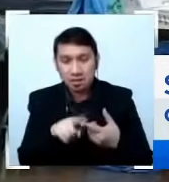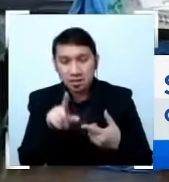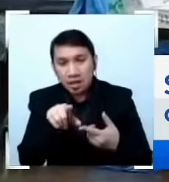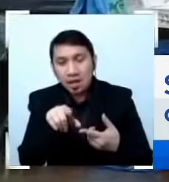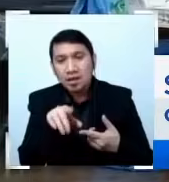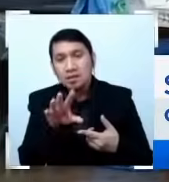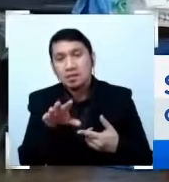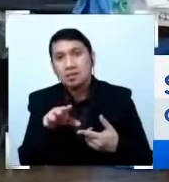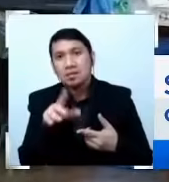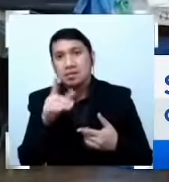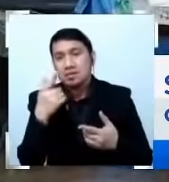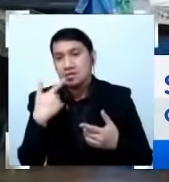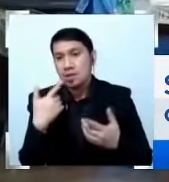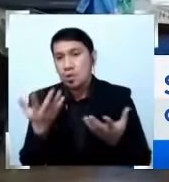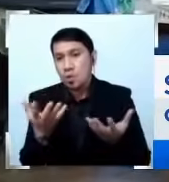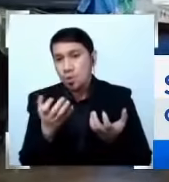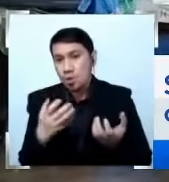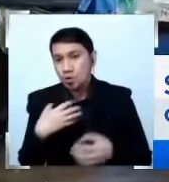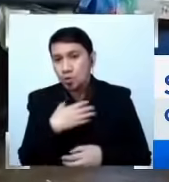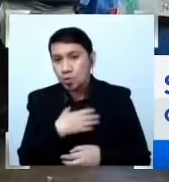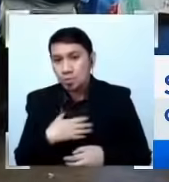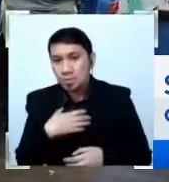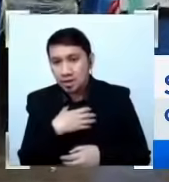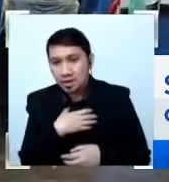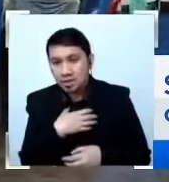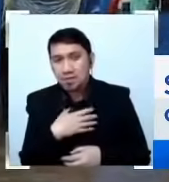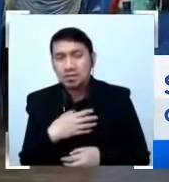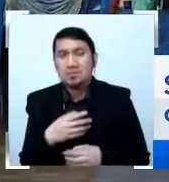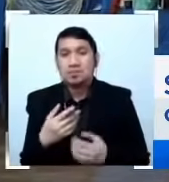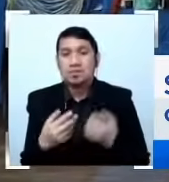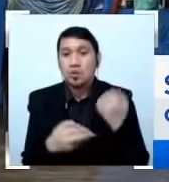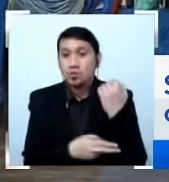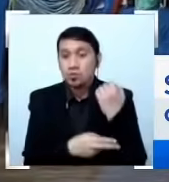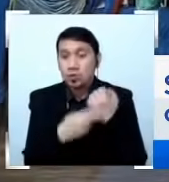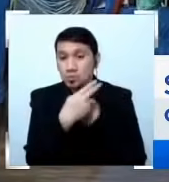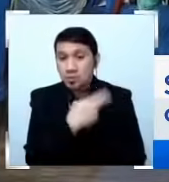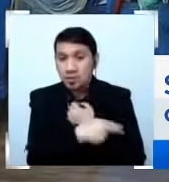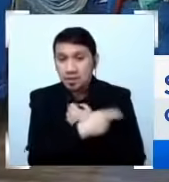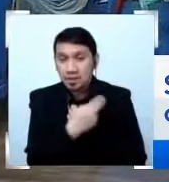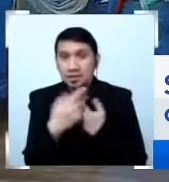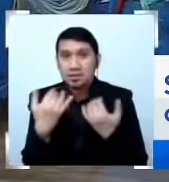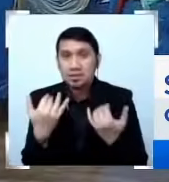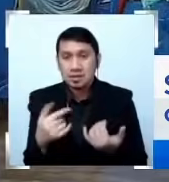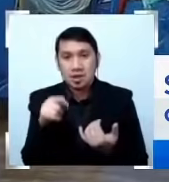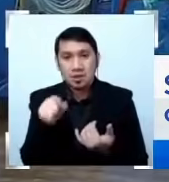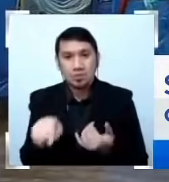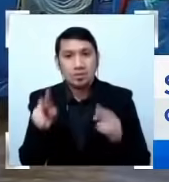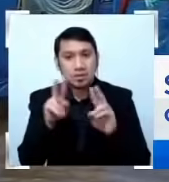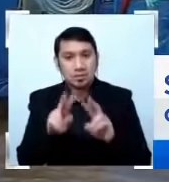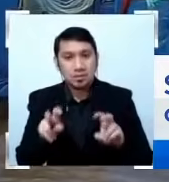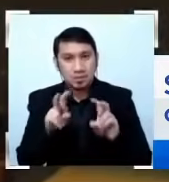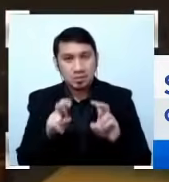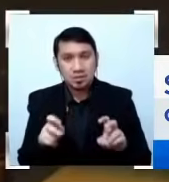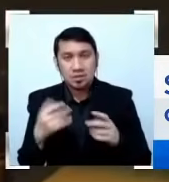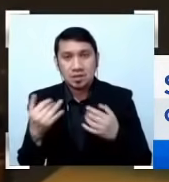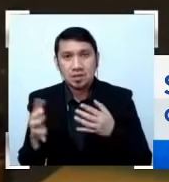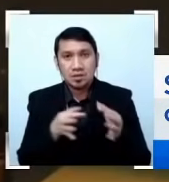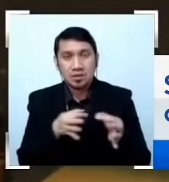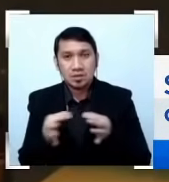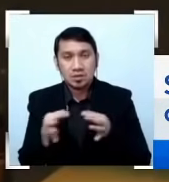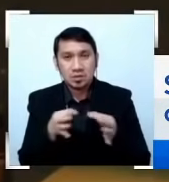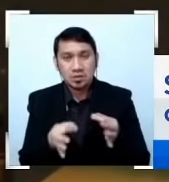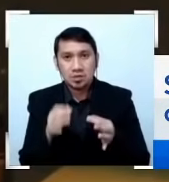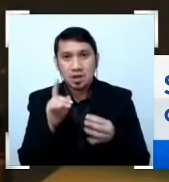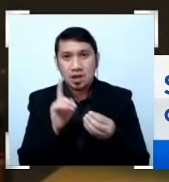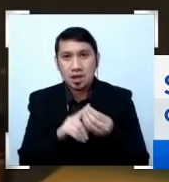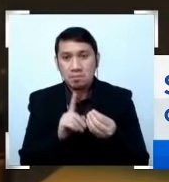Abra Provincial Hospital. Handa naman daw humarap sa demanda ng ospital na nag-iimpisga na at pinagpapaliwanag ang attending